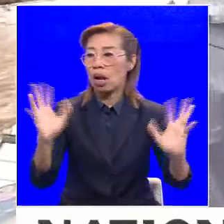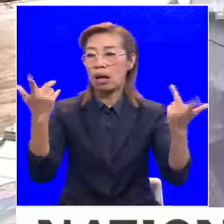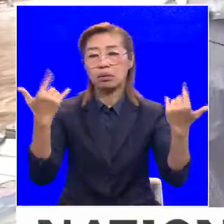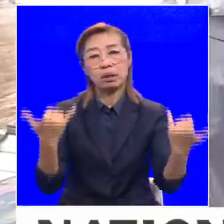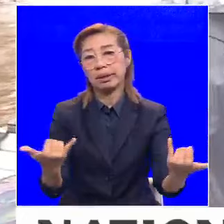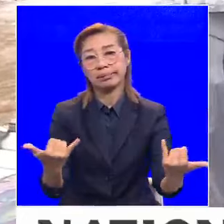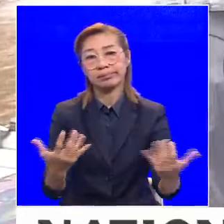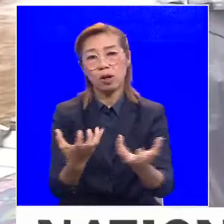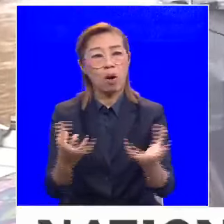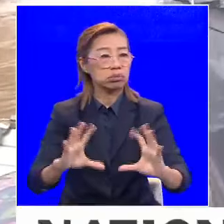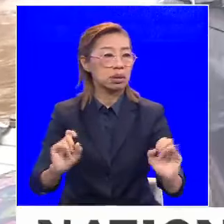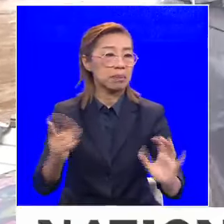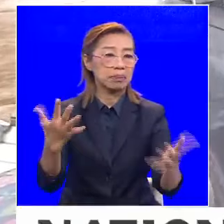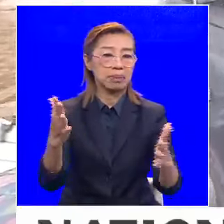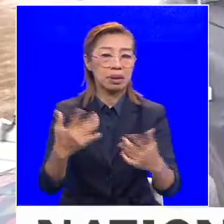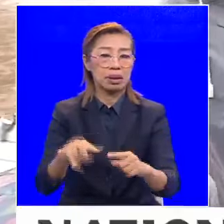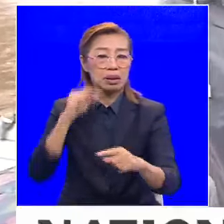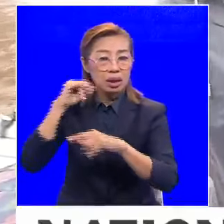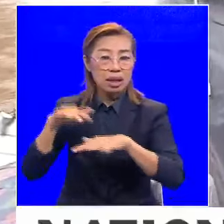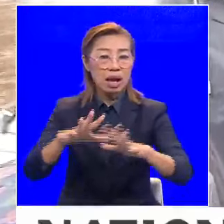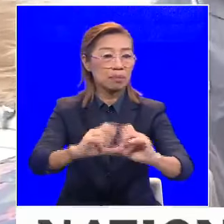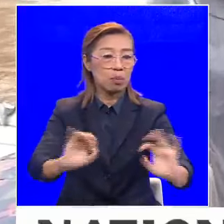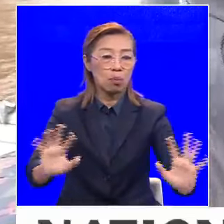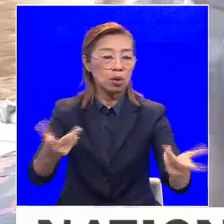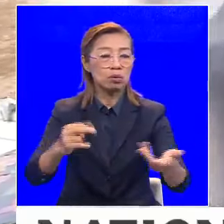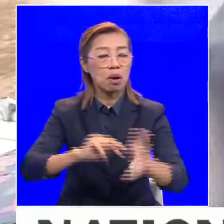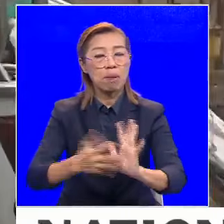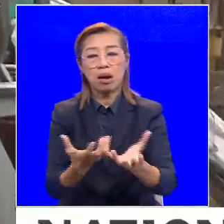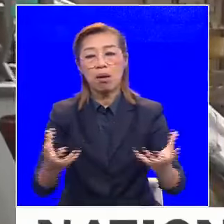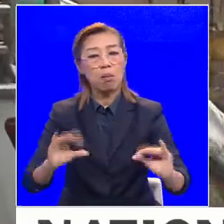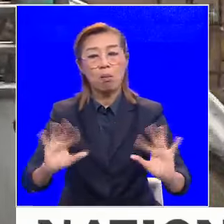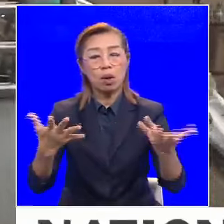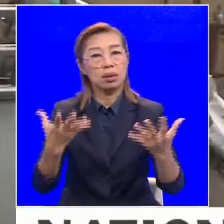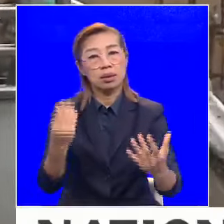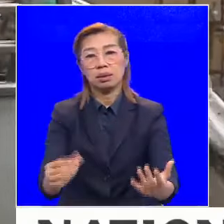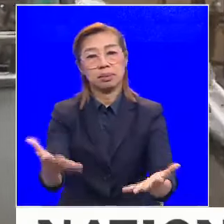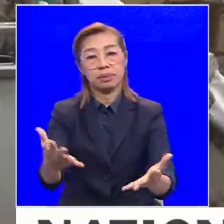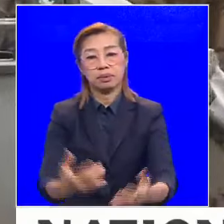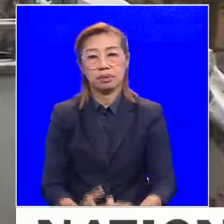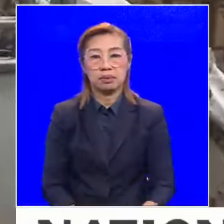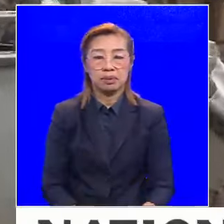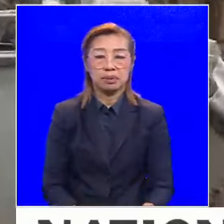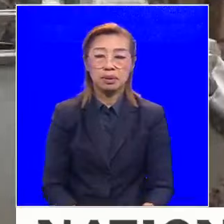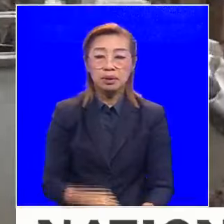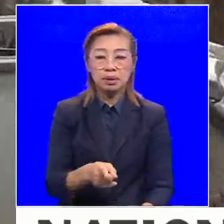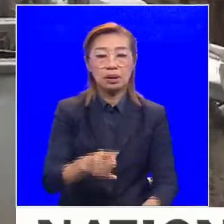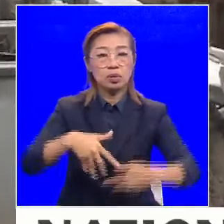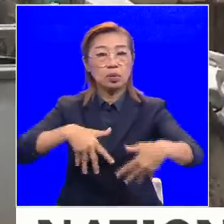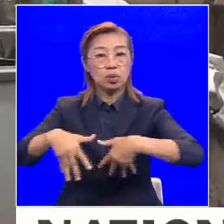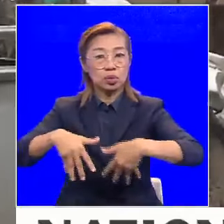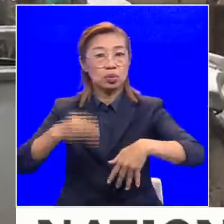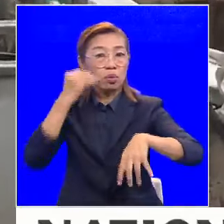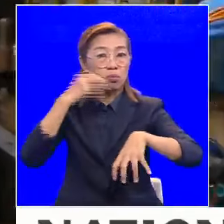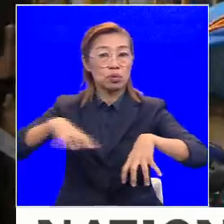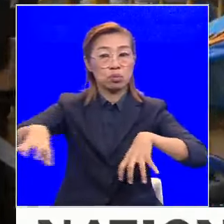าะหามาตั้งชีวิตก็หมดไปแล้วไม่มีอะไรเหลือแล้ว ส่วนอีกหลายบ้านในชุมชนบ้านถ้ำผาจมเนี่ยนะค